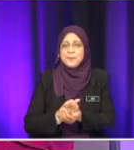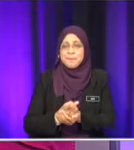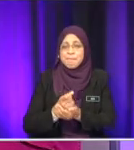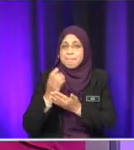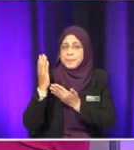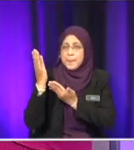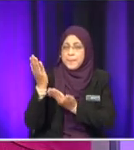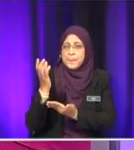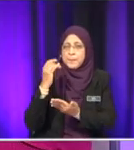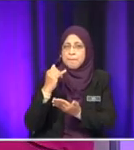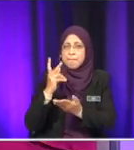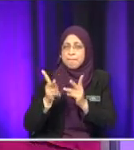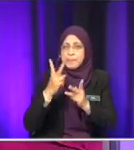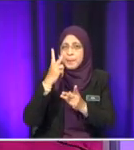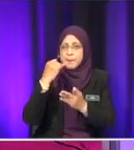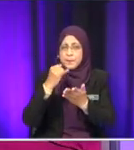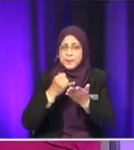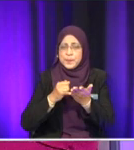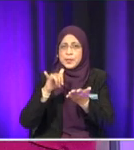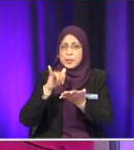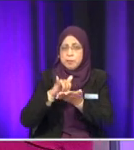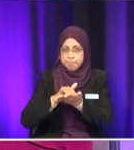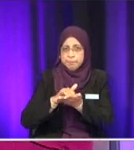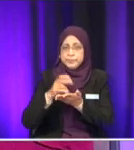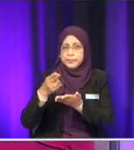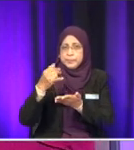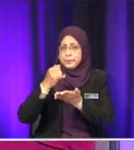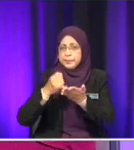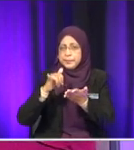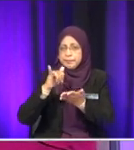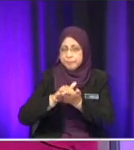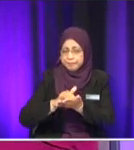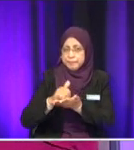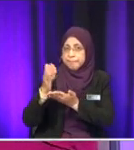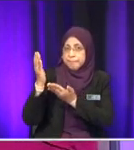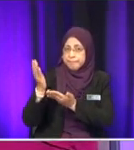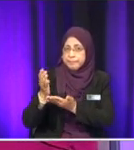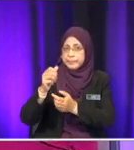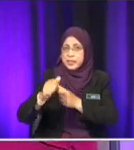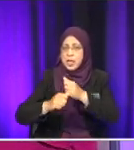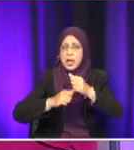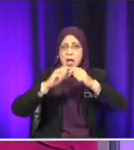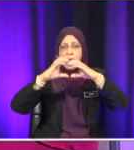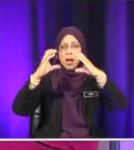kalau kita lihat Oke hasil karya bahwa